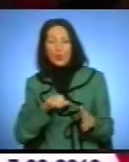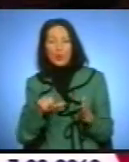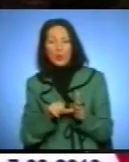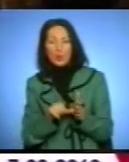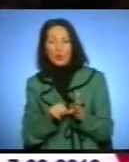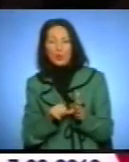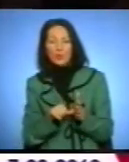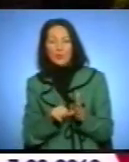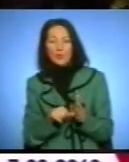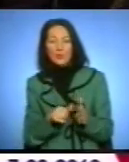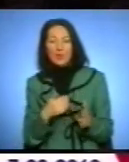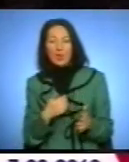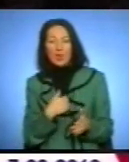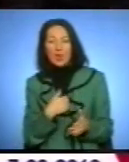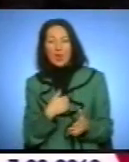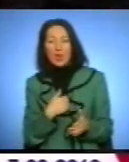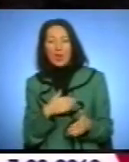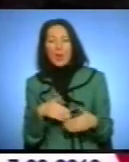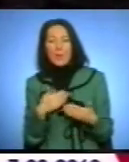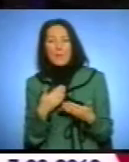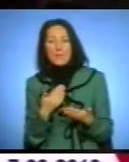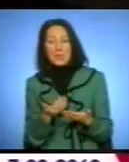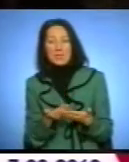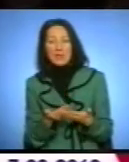Харкові і я представляла